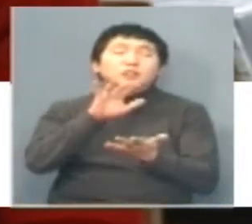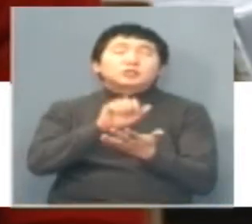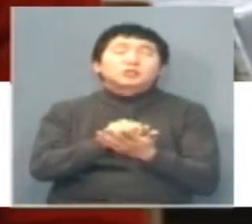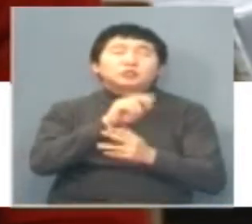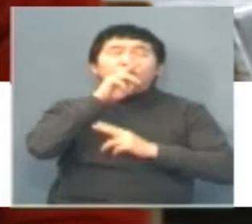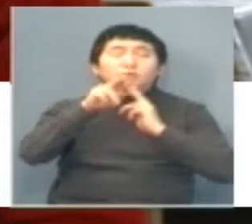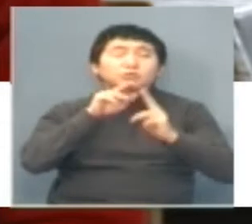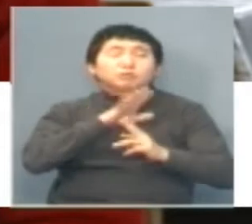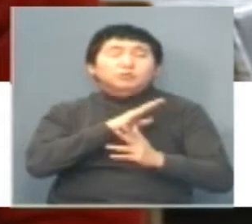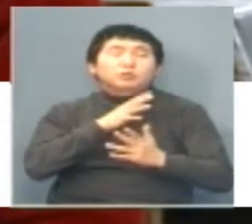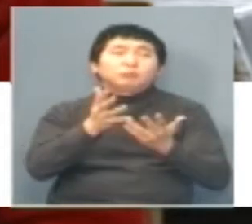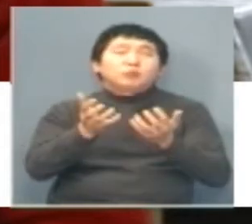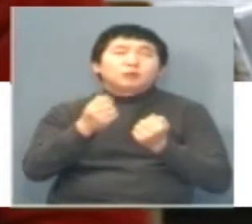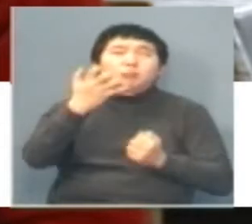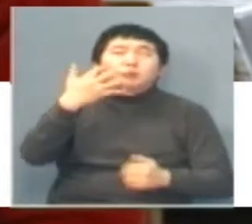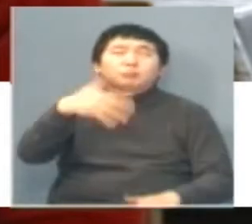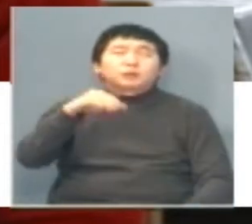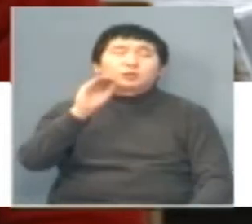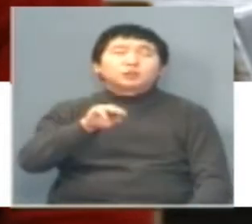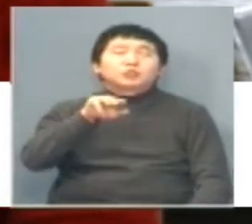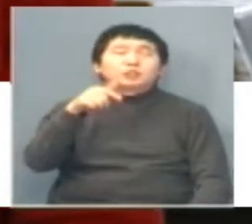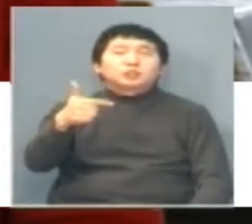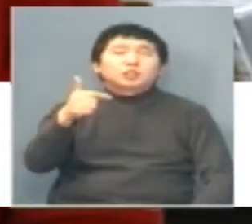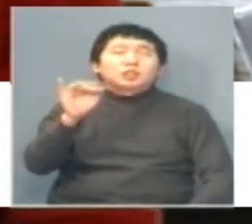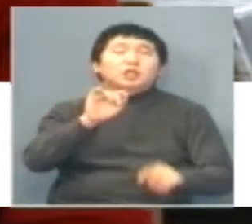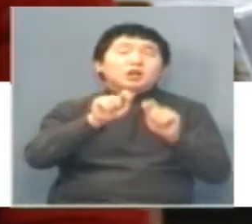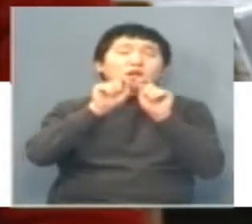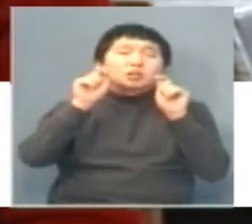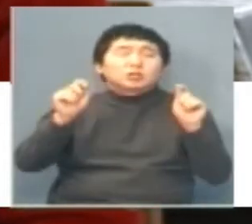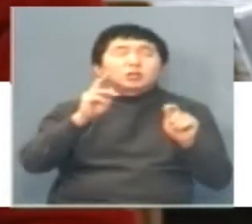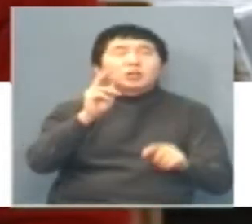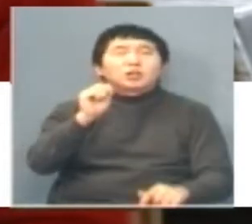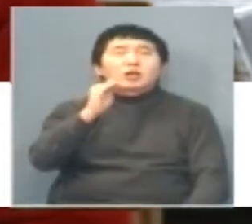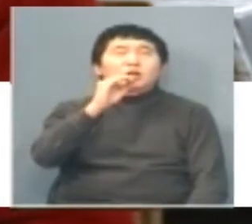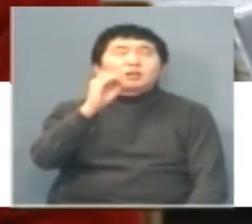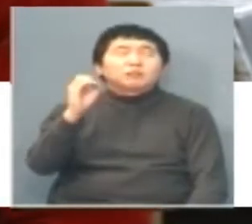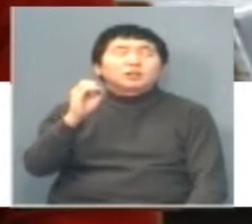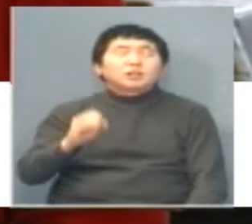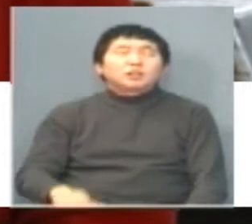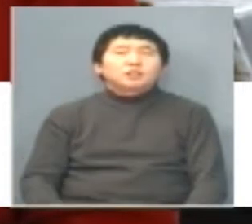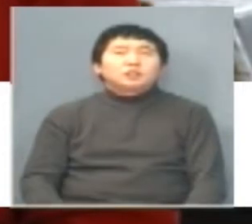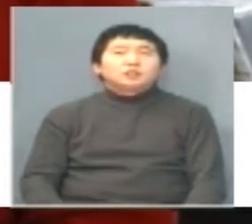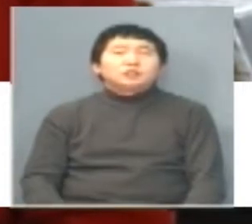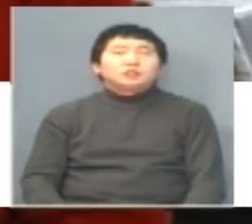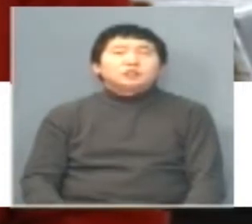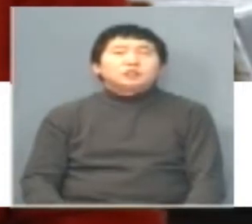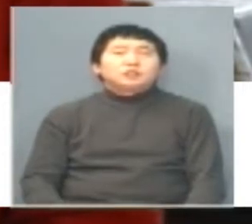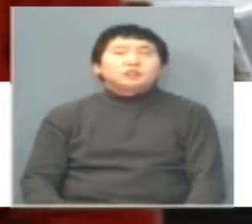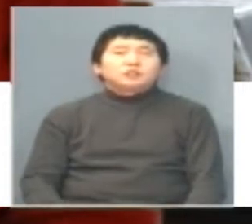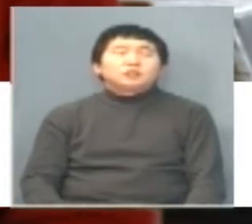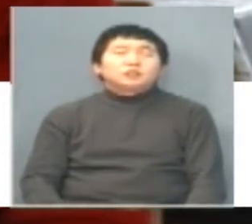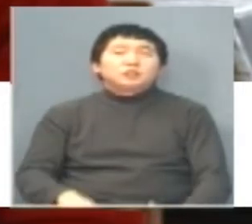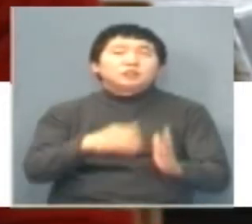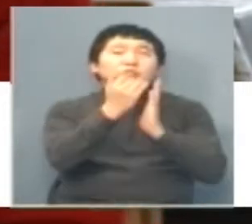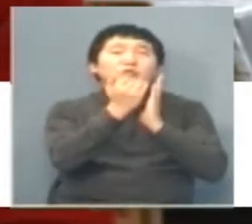Я получила грант на сумму 550 тысяч тенге и открыла кафе. Это было моим давним желанием, даже мечтой.